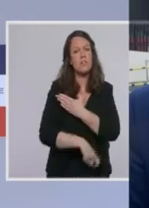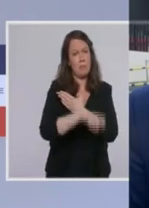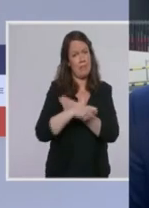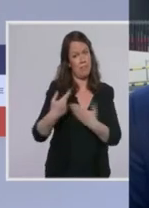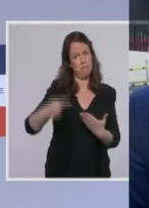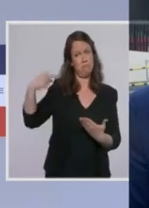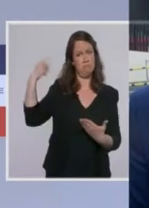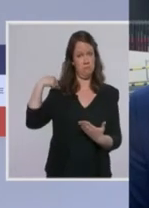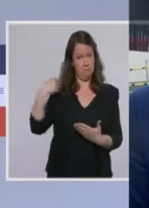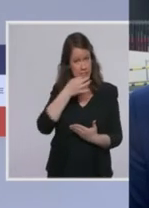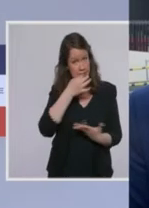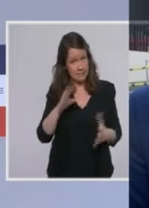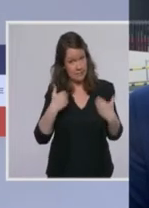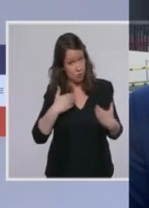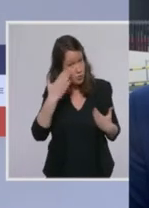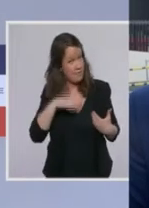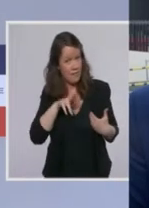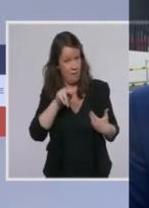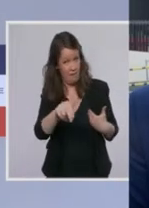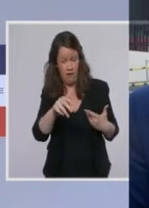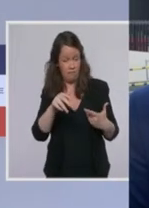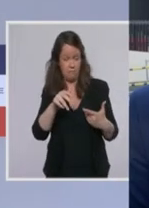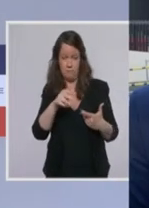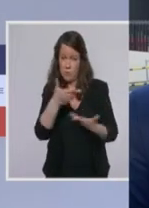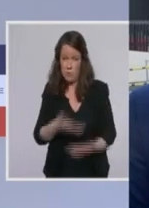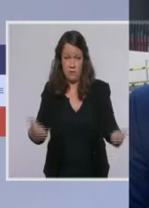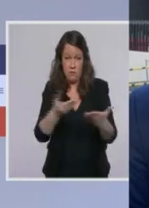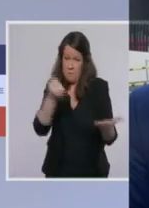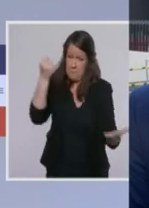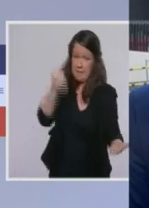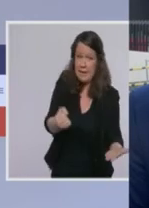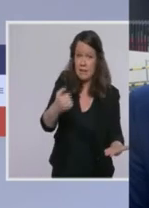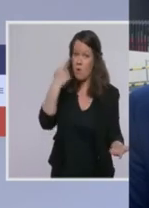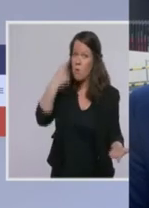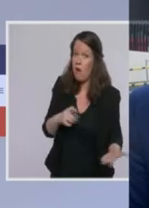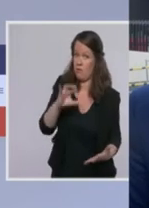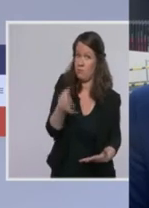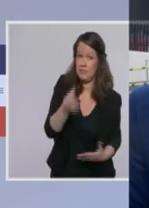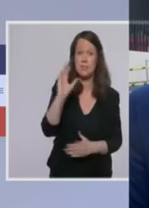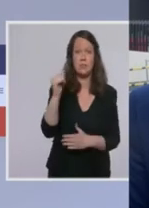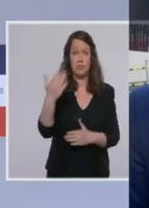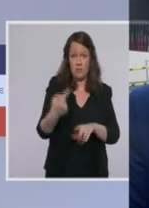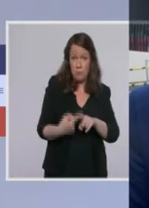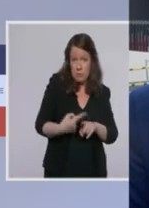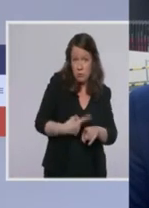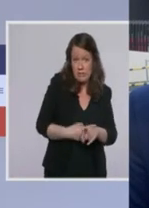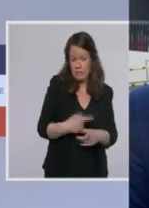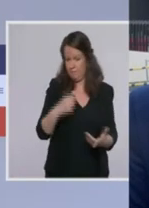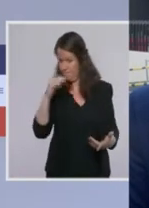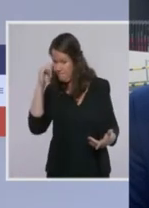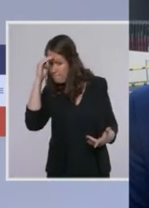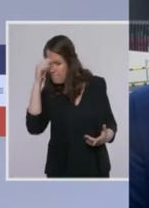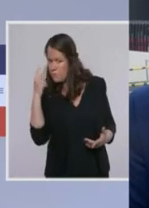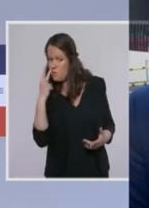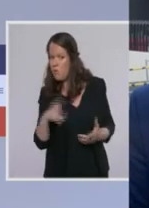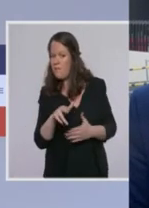منازلهم، وطلبوا الجميع بالخروج إلى المتنزهات وأهمية إجراءات التباعد الاجتماعي